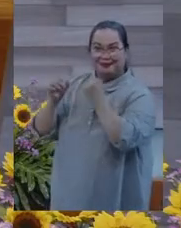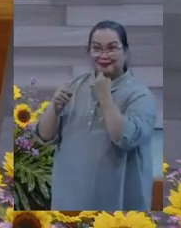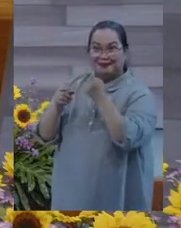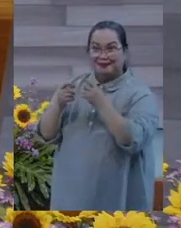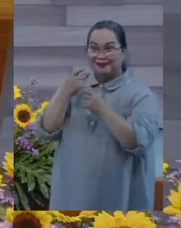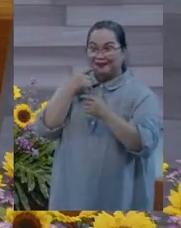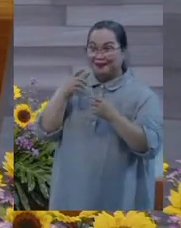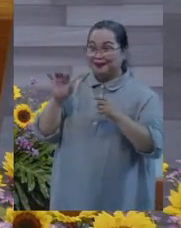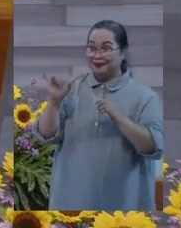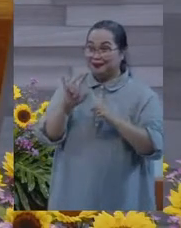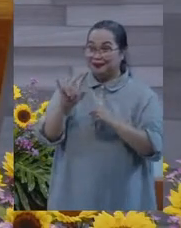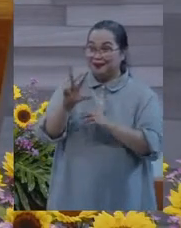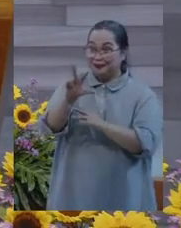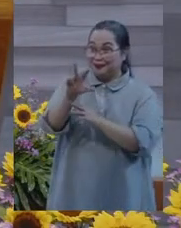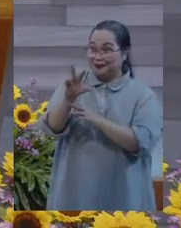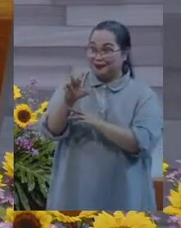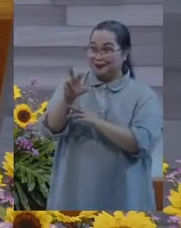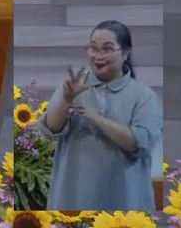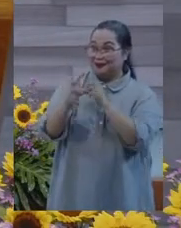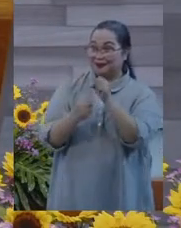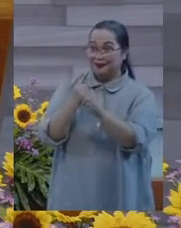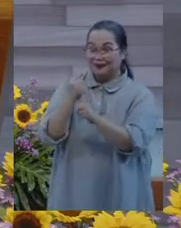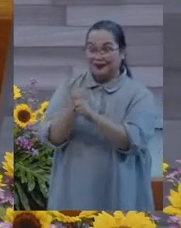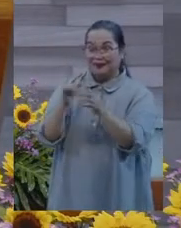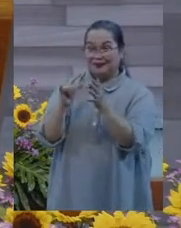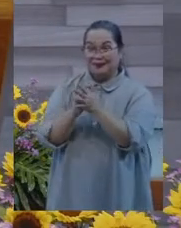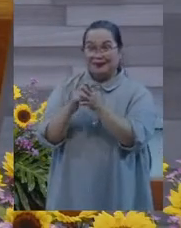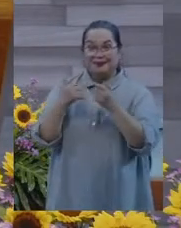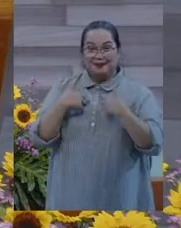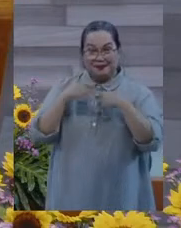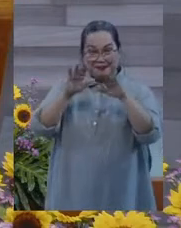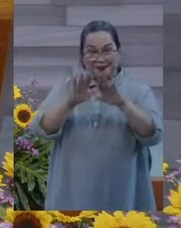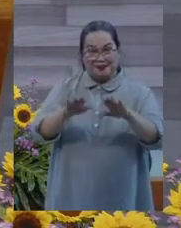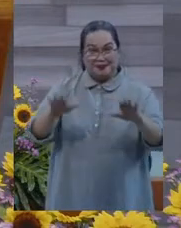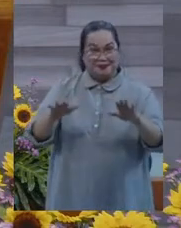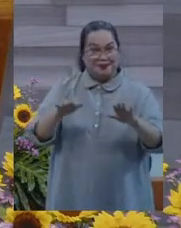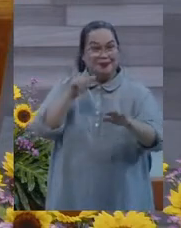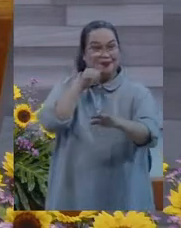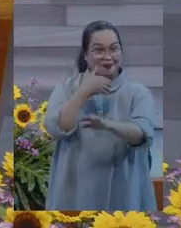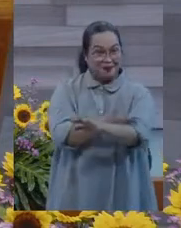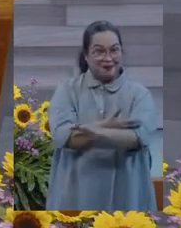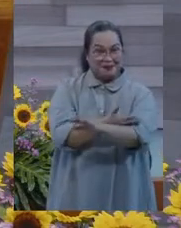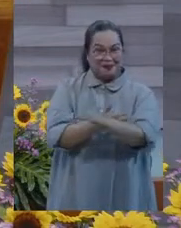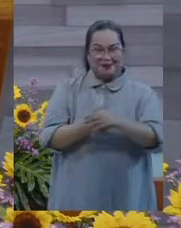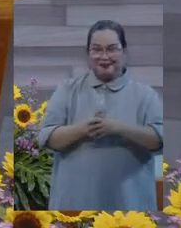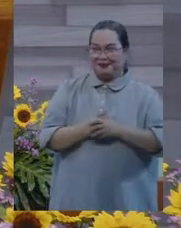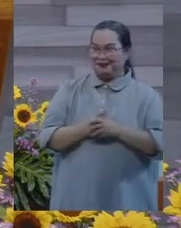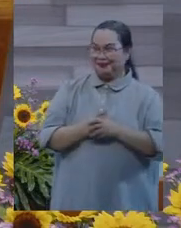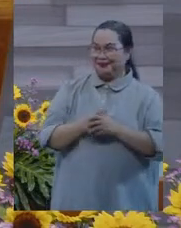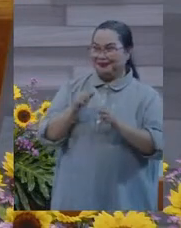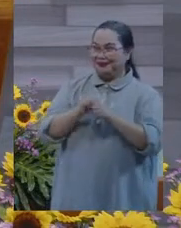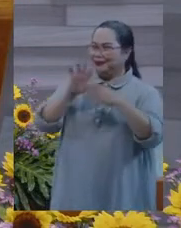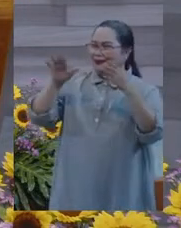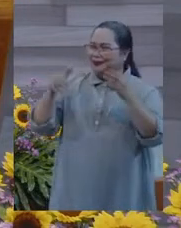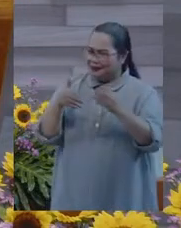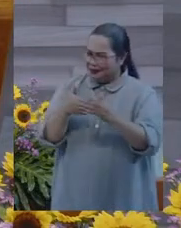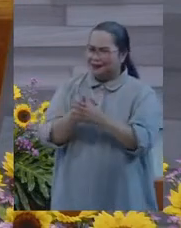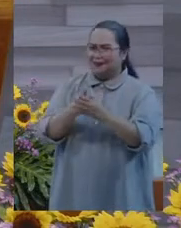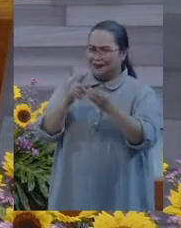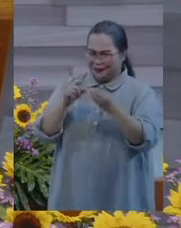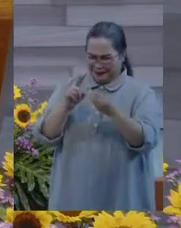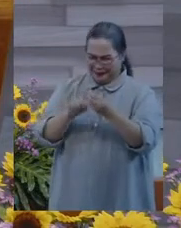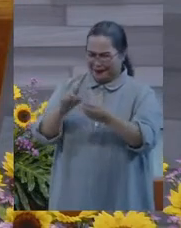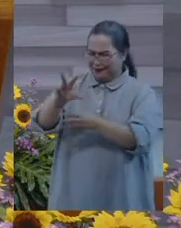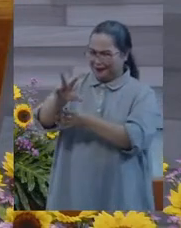Methuselah 300 years and had sons and daughters. Thus, all the days of Enoch were